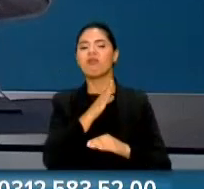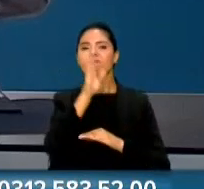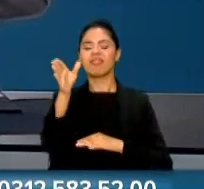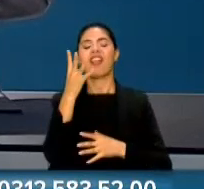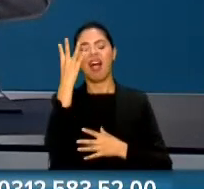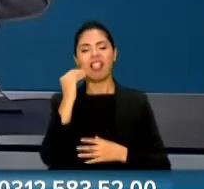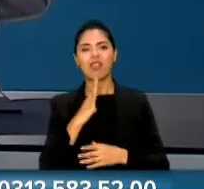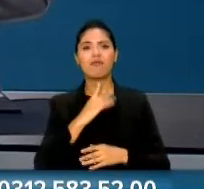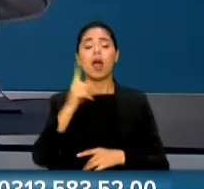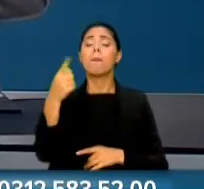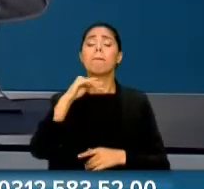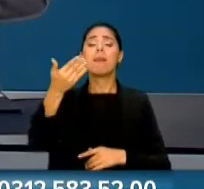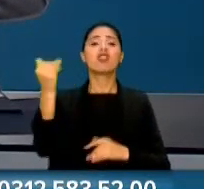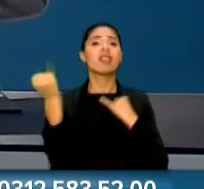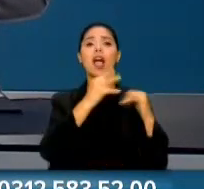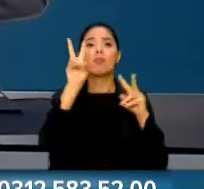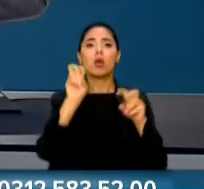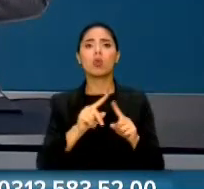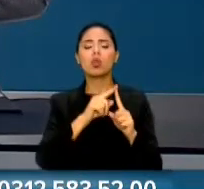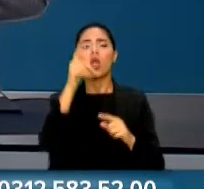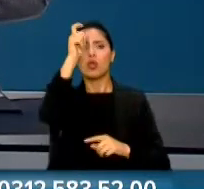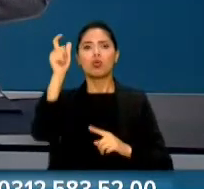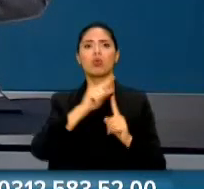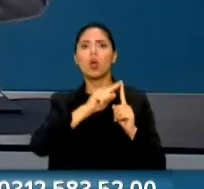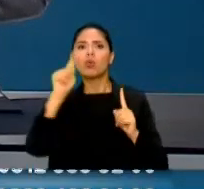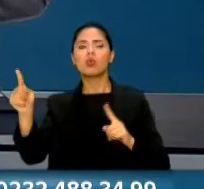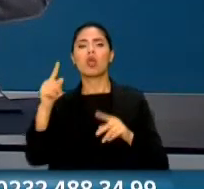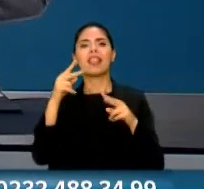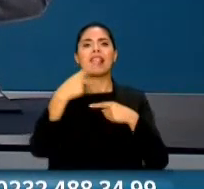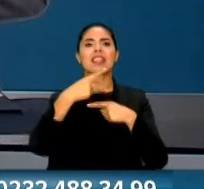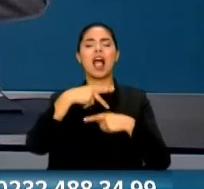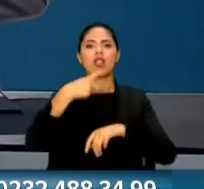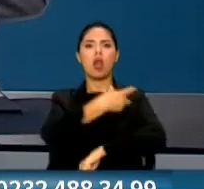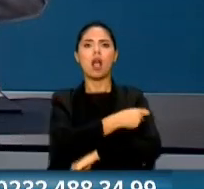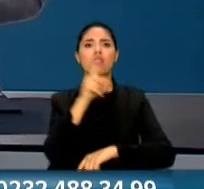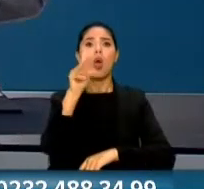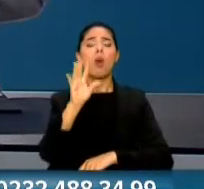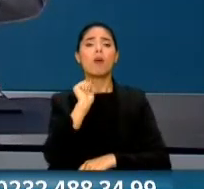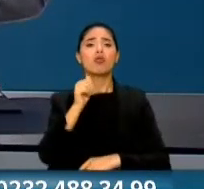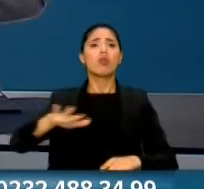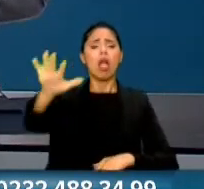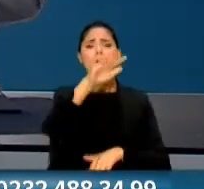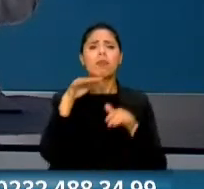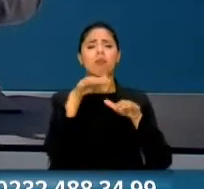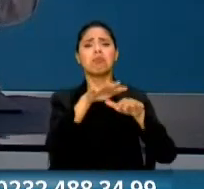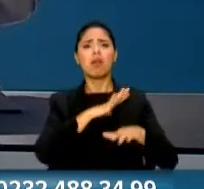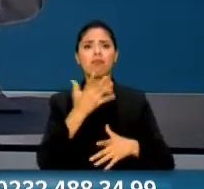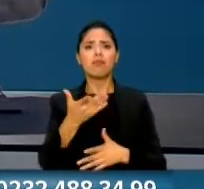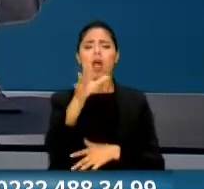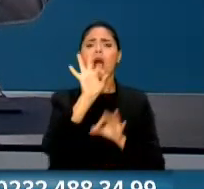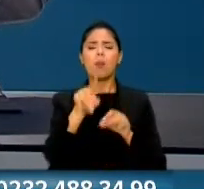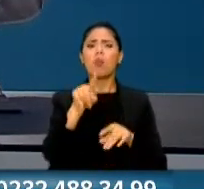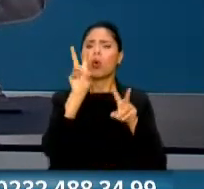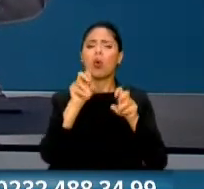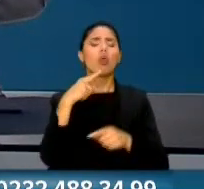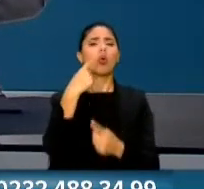bu bir başka tartışma konusu türkiye'de uzun yıllardır uygulanan zaten öylesine son 15 günlük çok yoğun bir talep var hemen herkes bunu